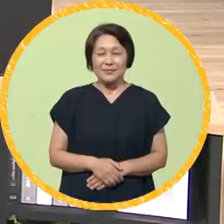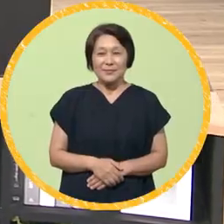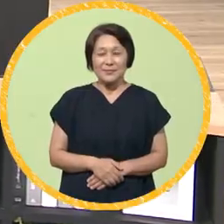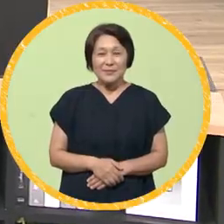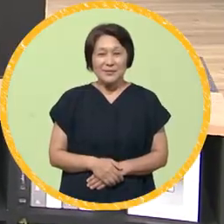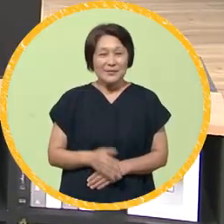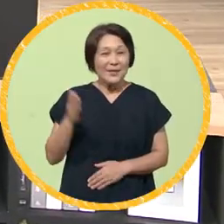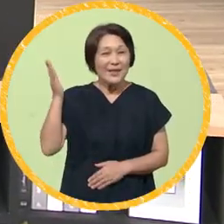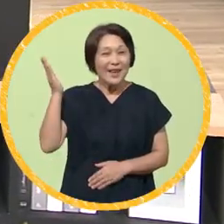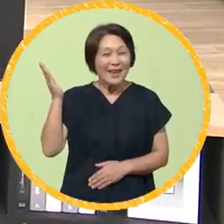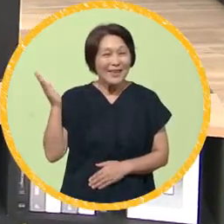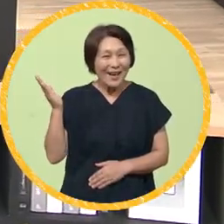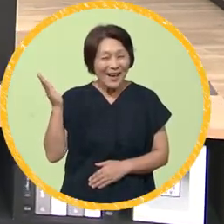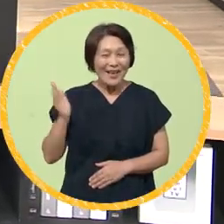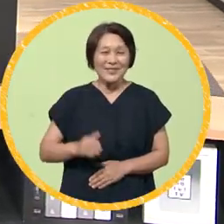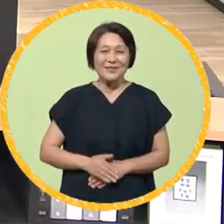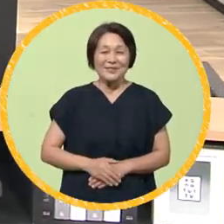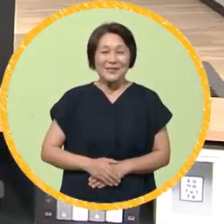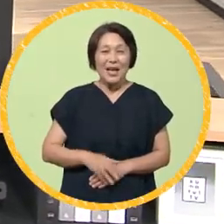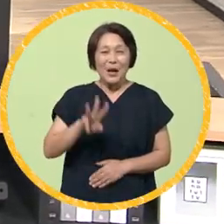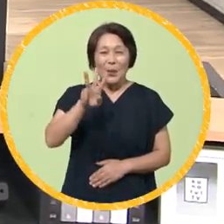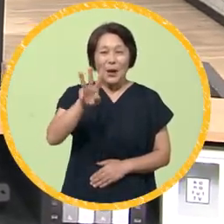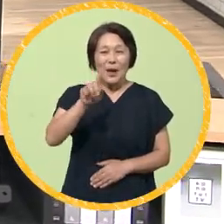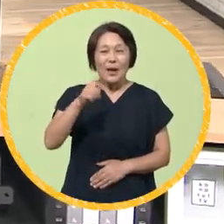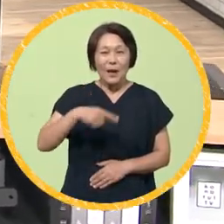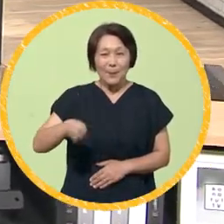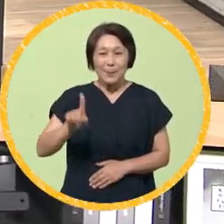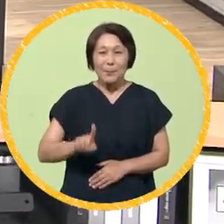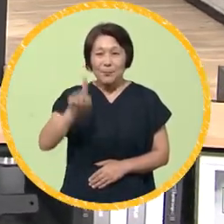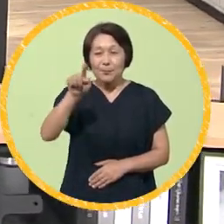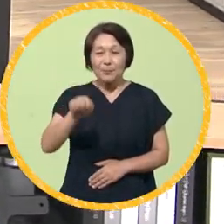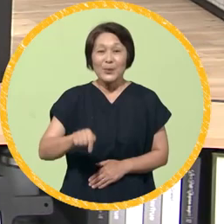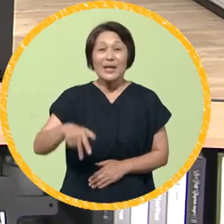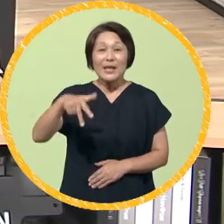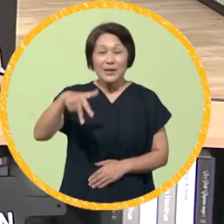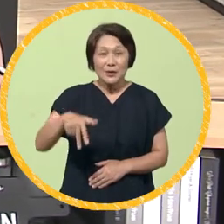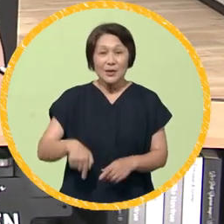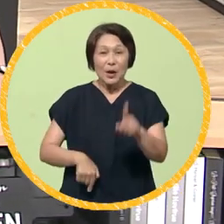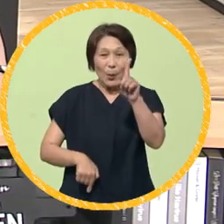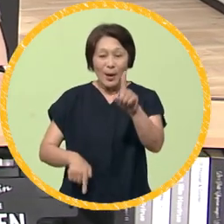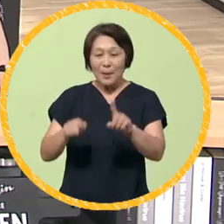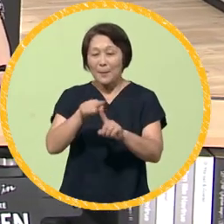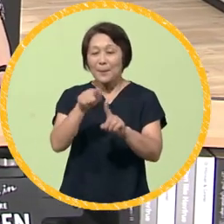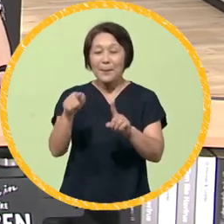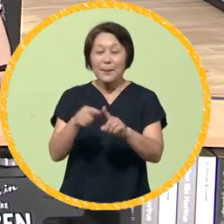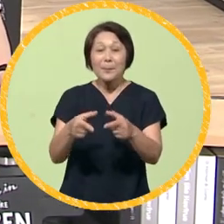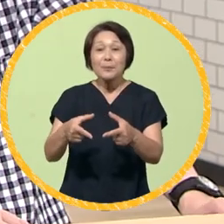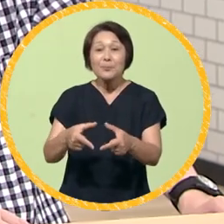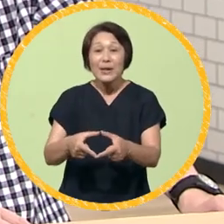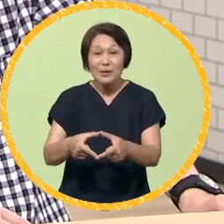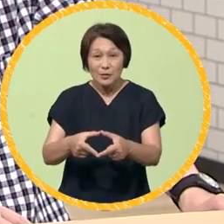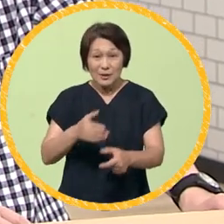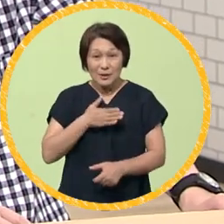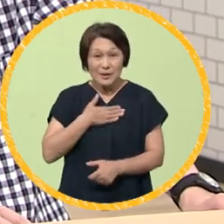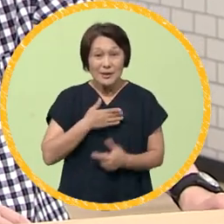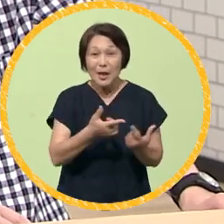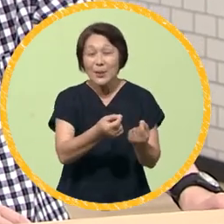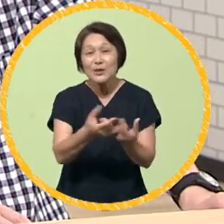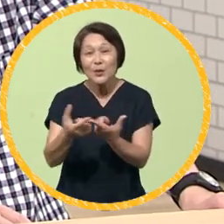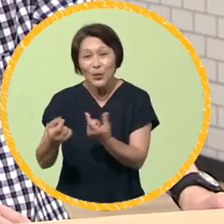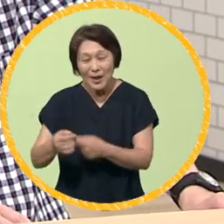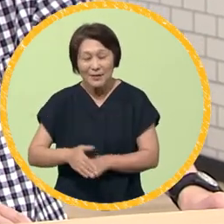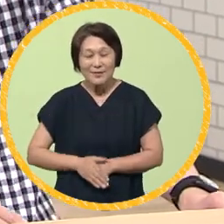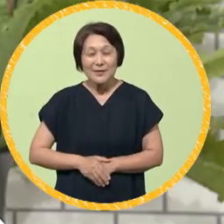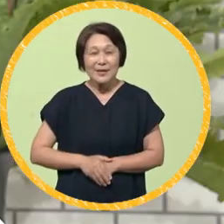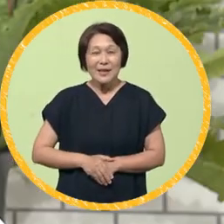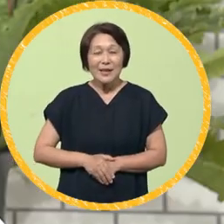出た出たワンピース。 皆さんもちろん知ってますよね。 はいはいはい。 そうなんです